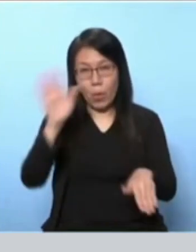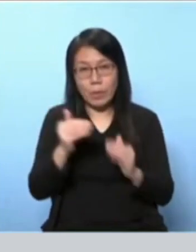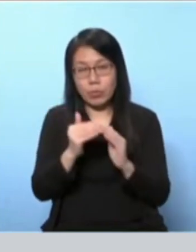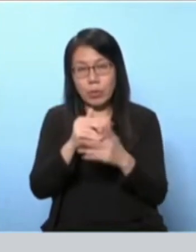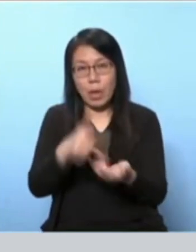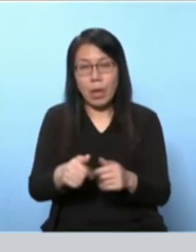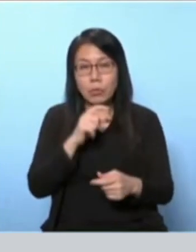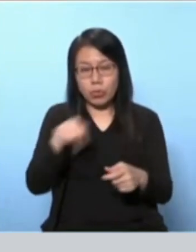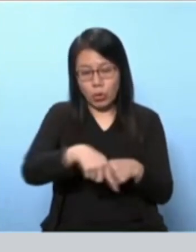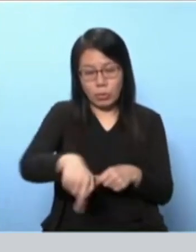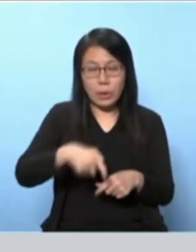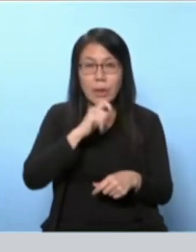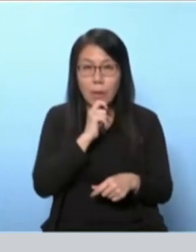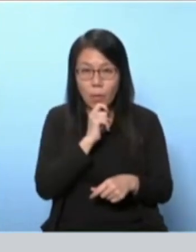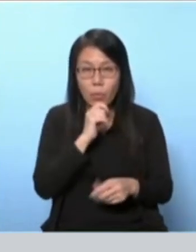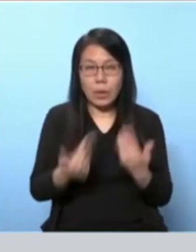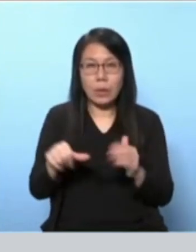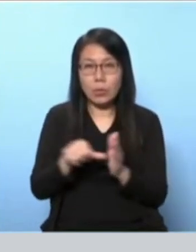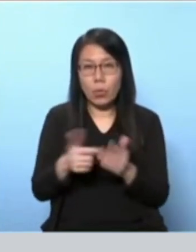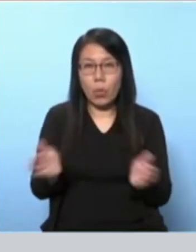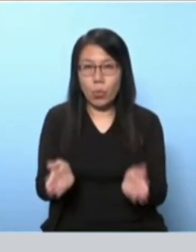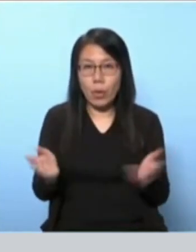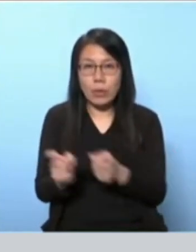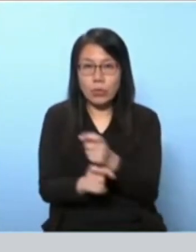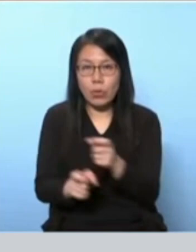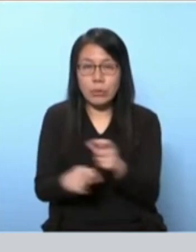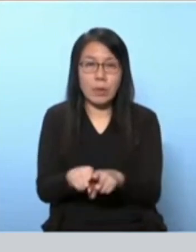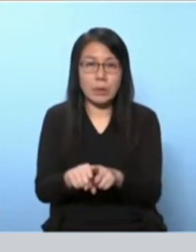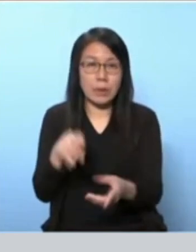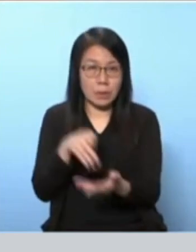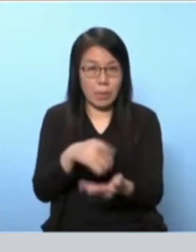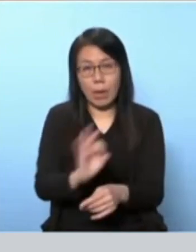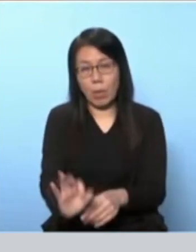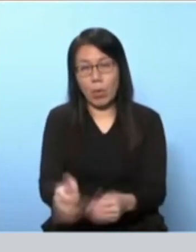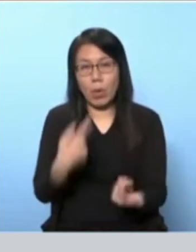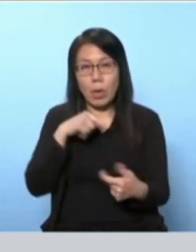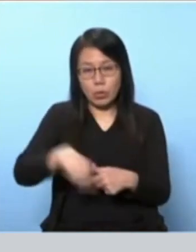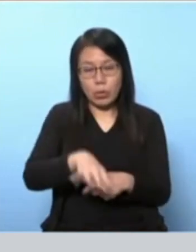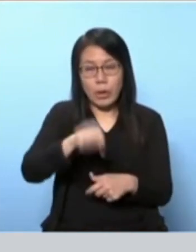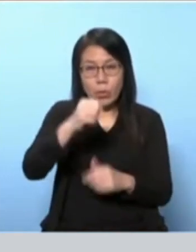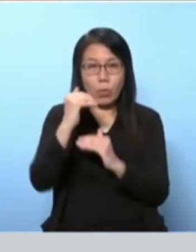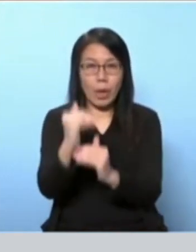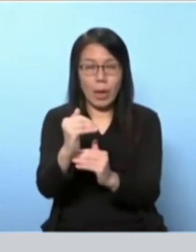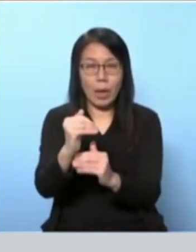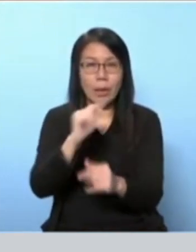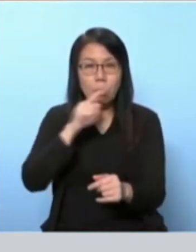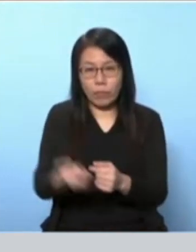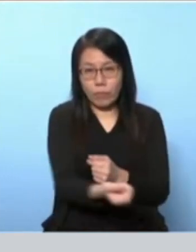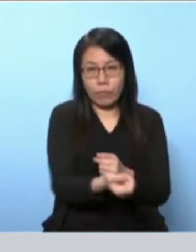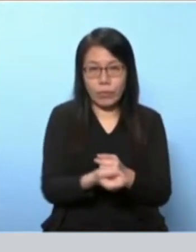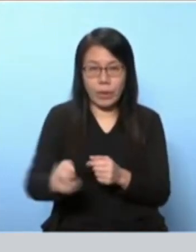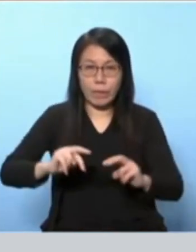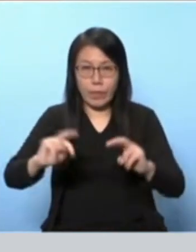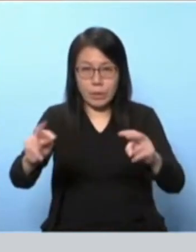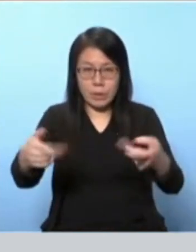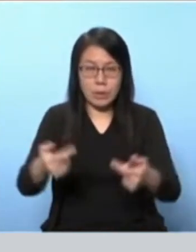有場地嘅資產，但係未能夠最大化激勵商業嘅參與。所以康文署由場地使用嘅限制咧，到周邊發